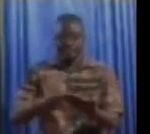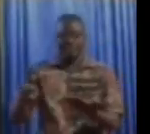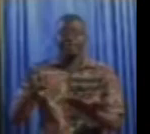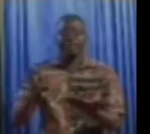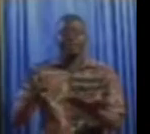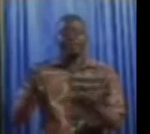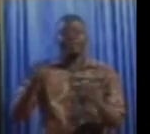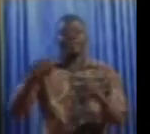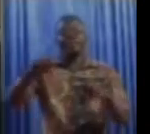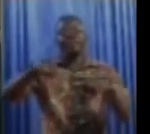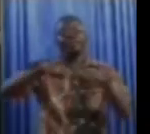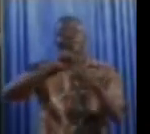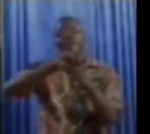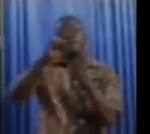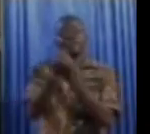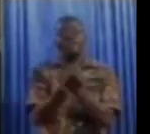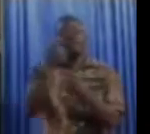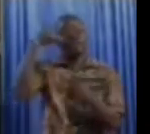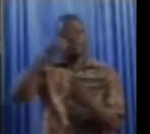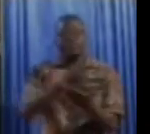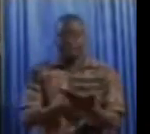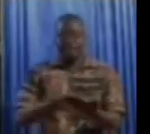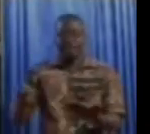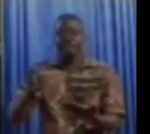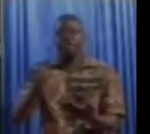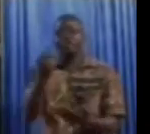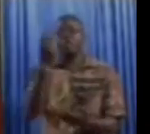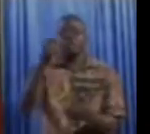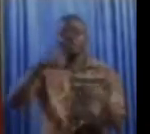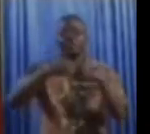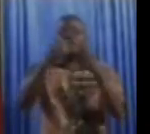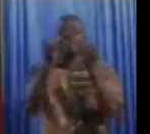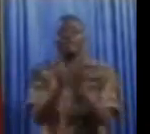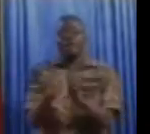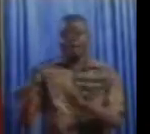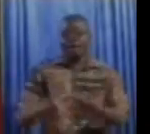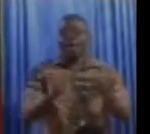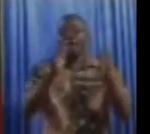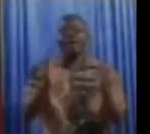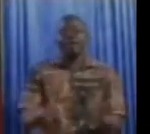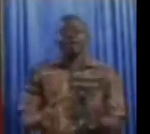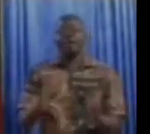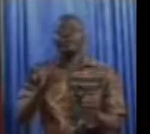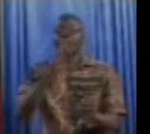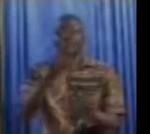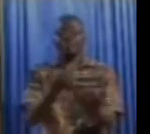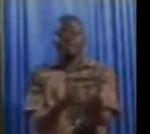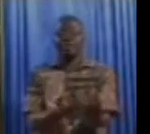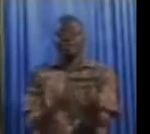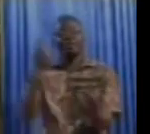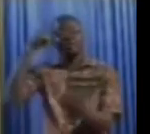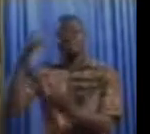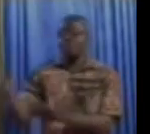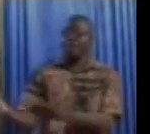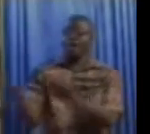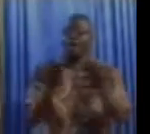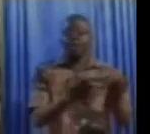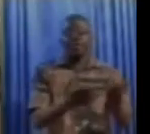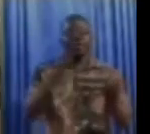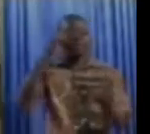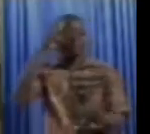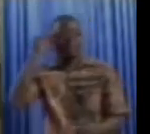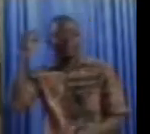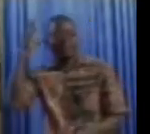aux associations de lecteurs. Pour cette 12e édition, des éditeurs et acteurs étrangers sont attendus pour apporter leur